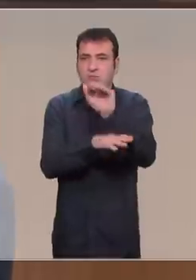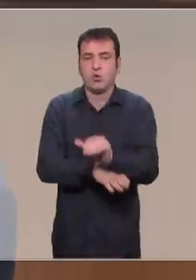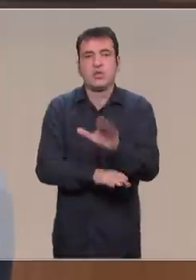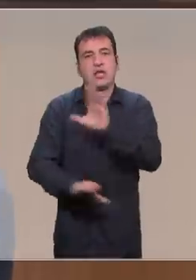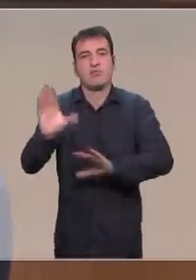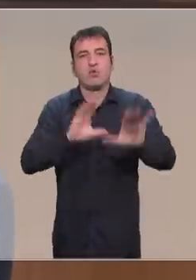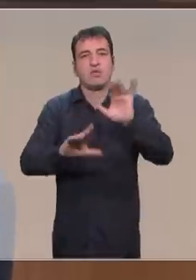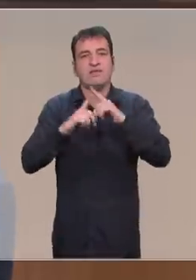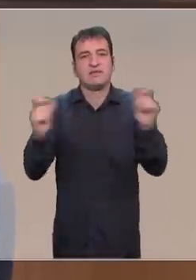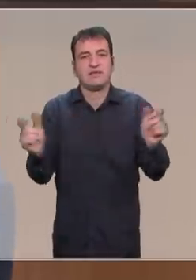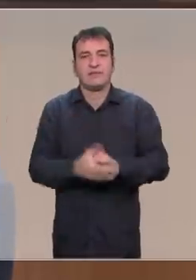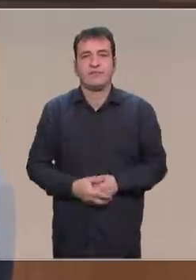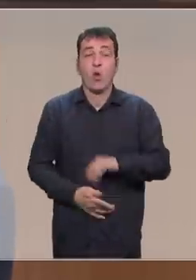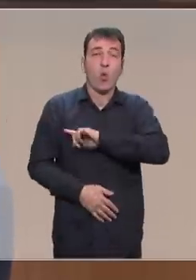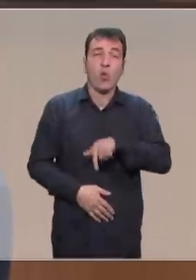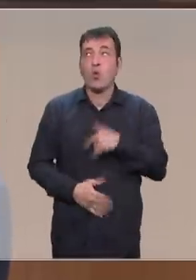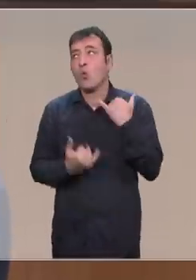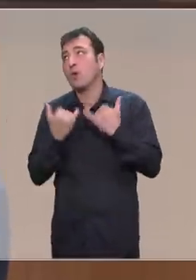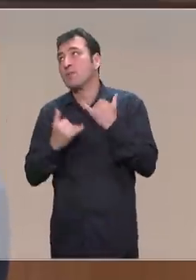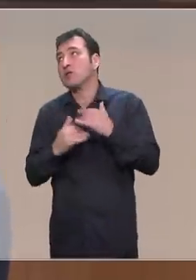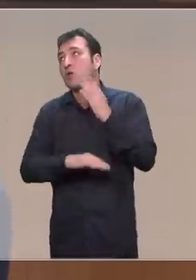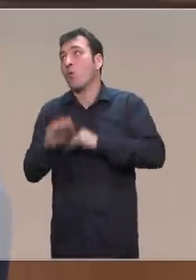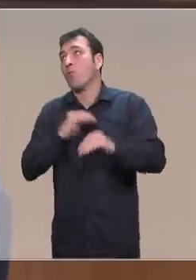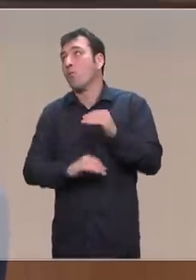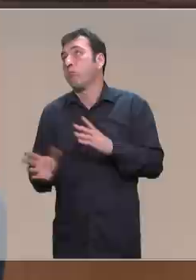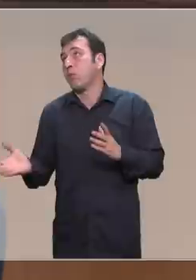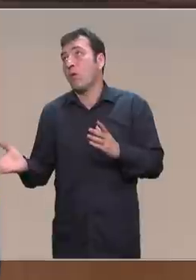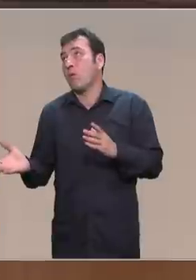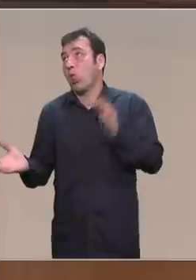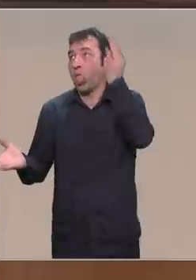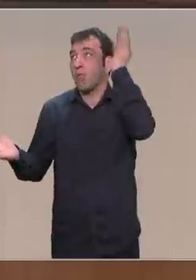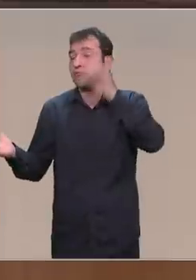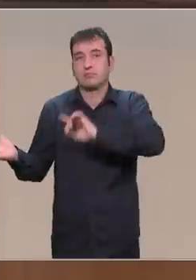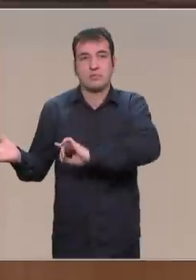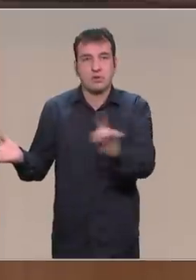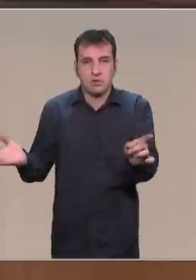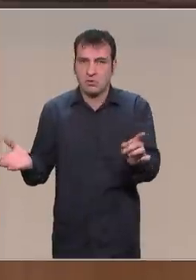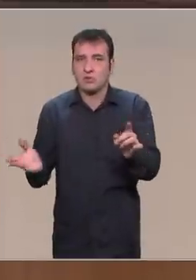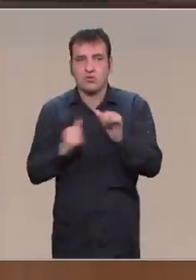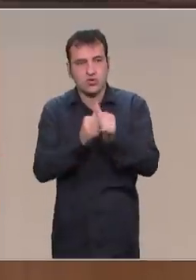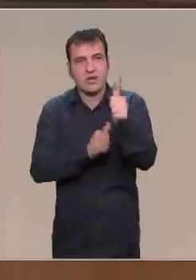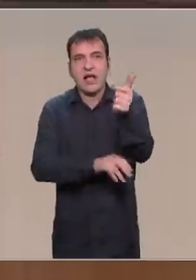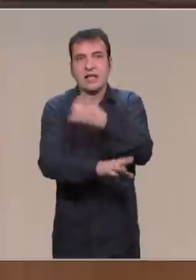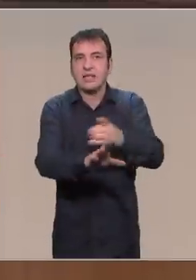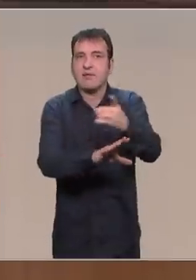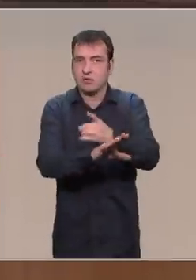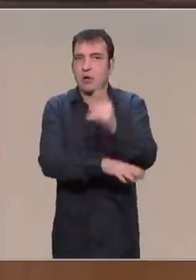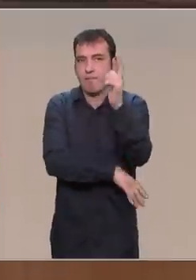On n'a pas imaginé un plan en chambre, on s'est basé sur un département de ce pays qui l'a lancé, le département de